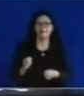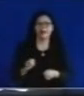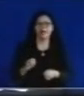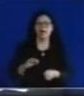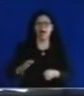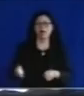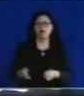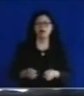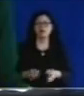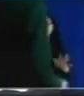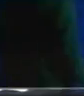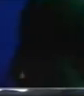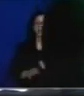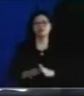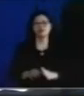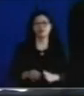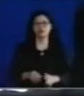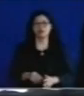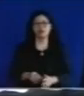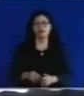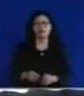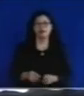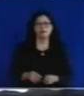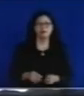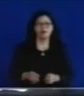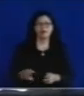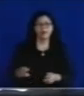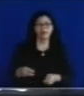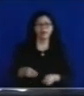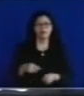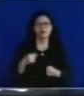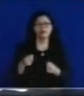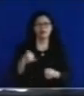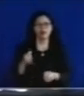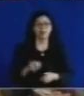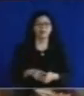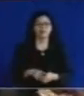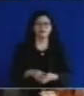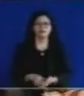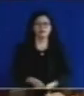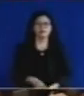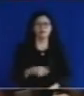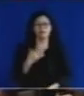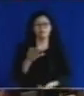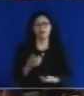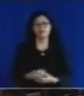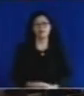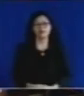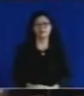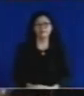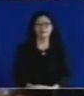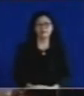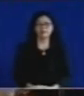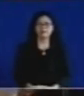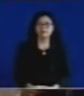cucu kita hanya meninggalkan kenangan Brebes menjadi bawang merah tahun yang lalu. Terima kasih. Terima kasih. Beri plus.